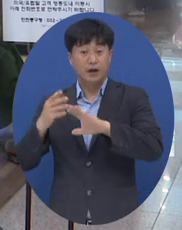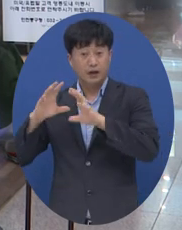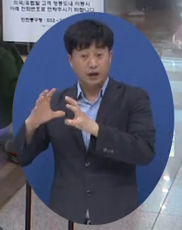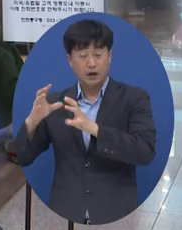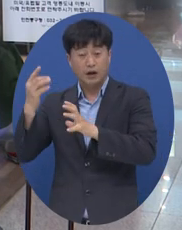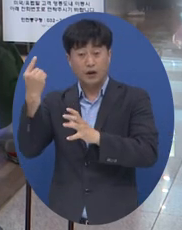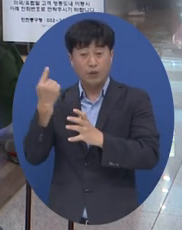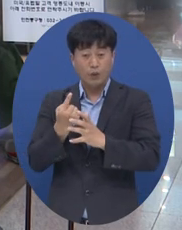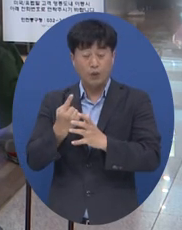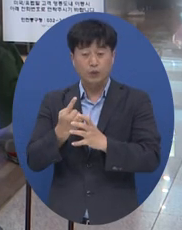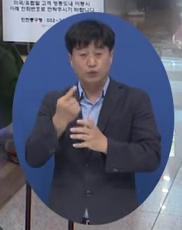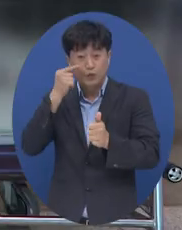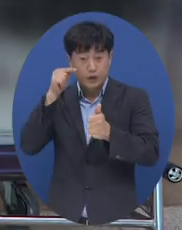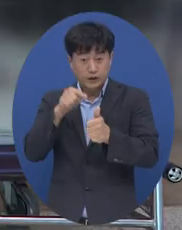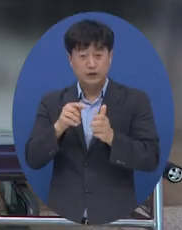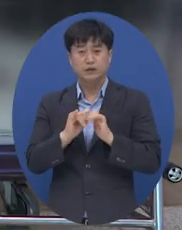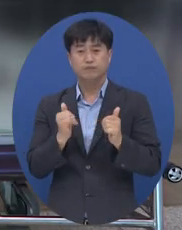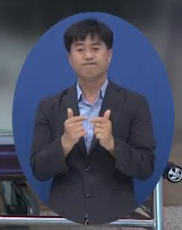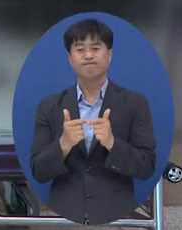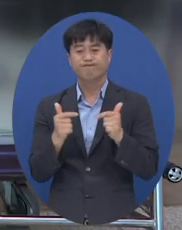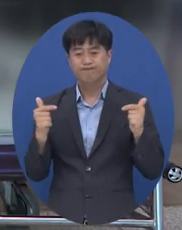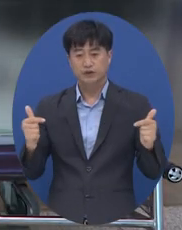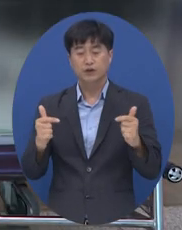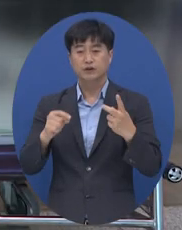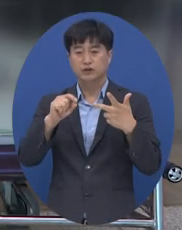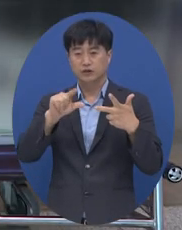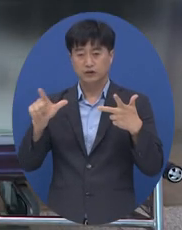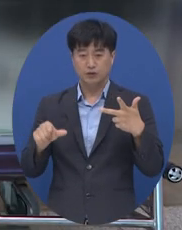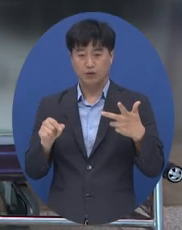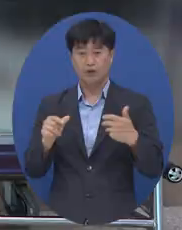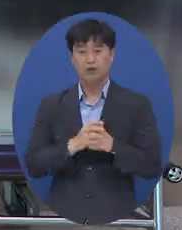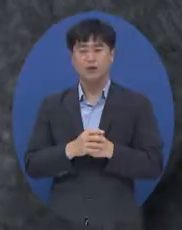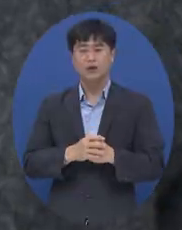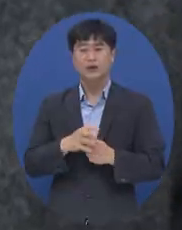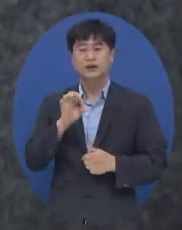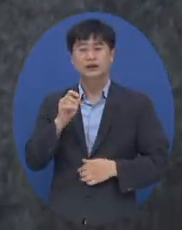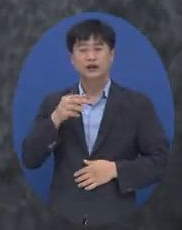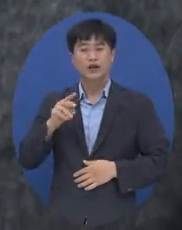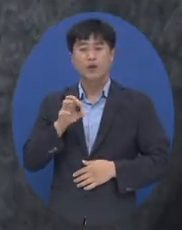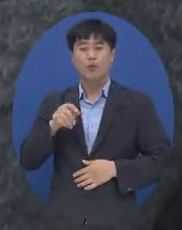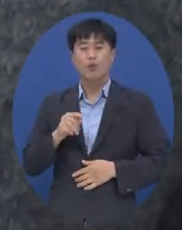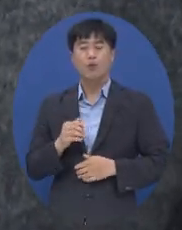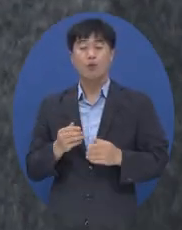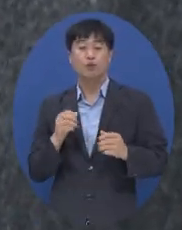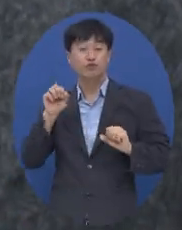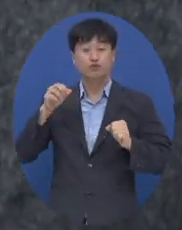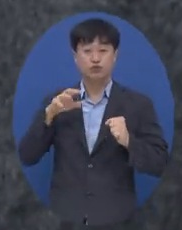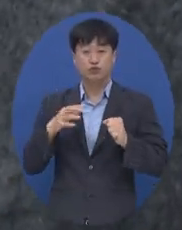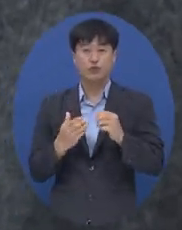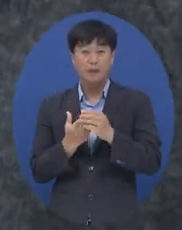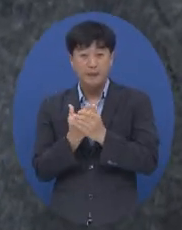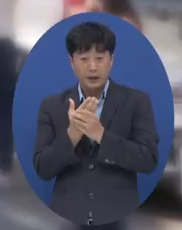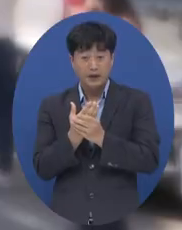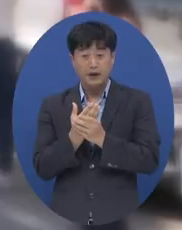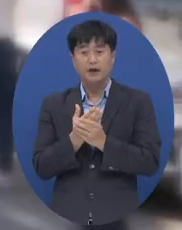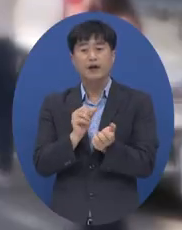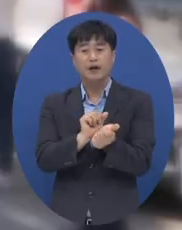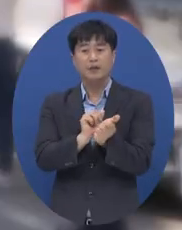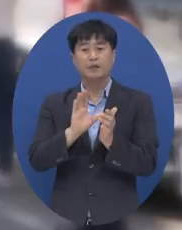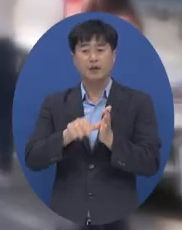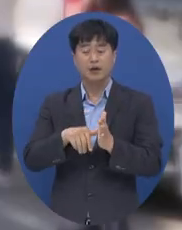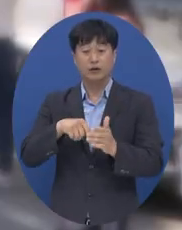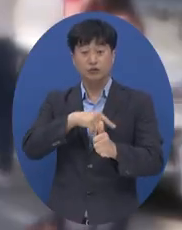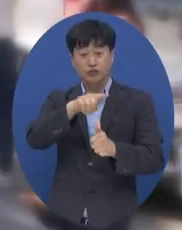해외 유입 확진자가 증가했던 지난 7월. 이태원 클럽발 감염 사태 때 일대를